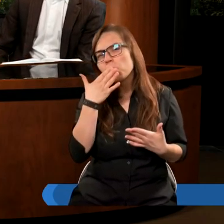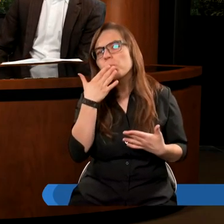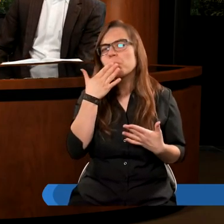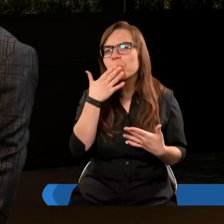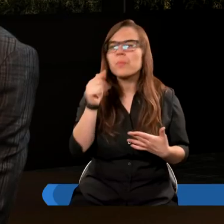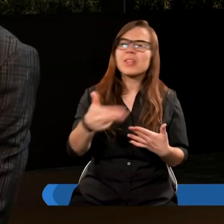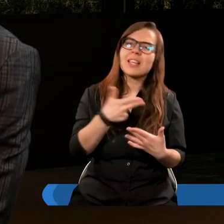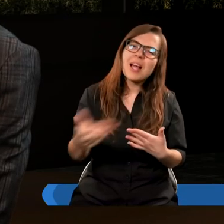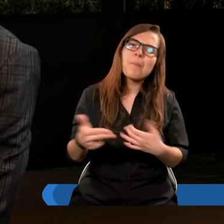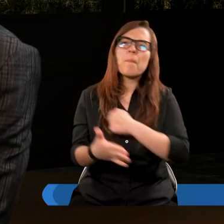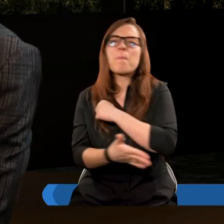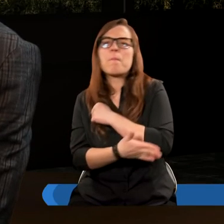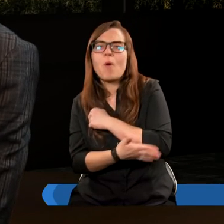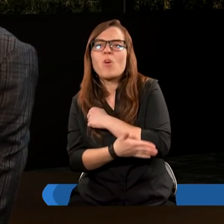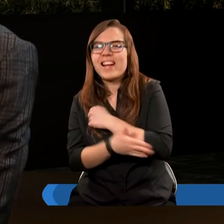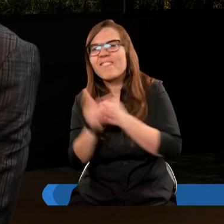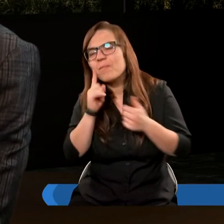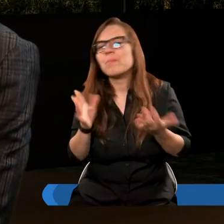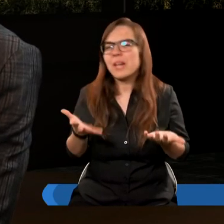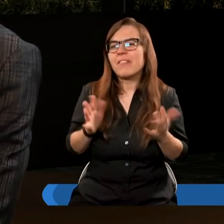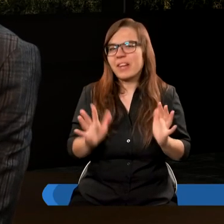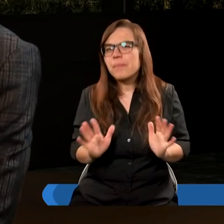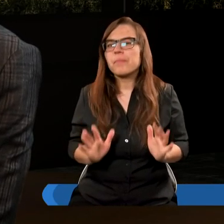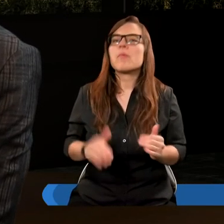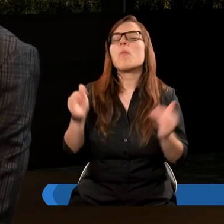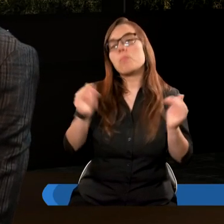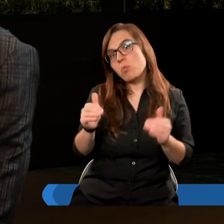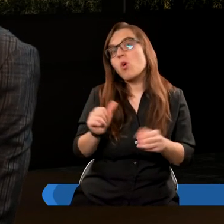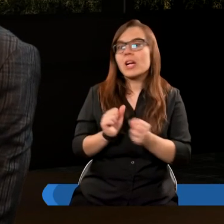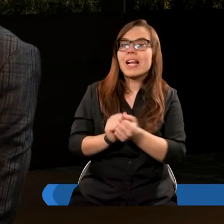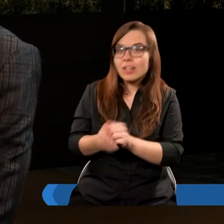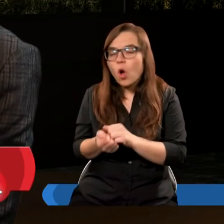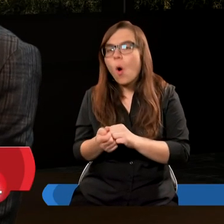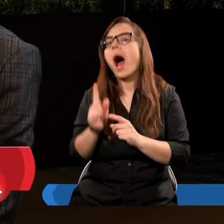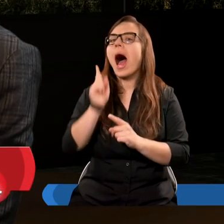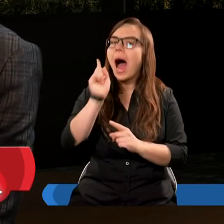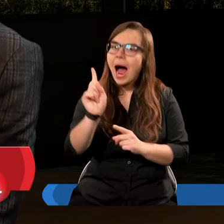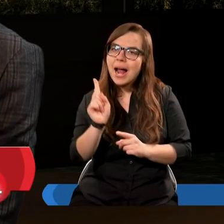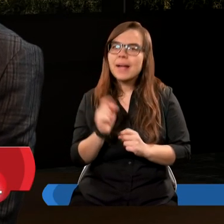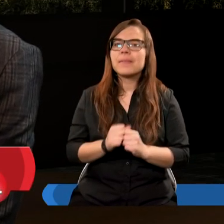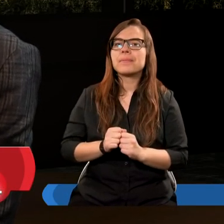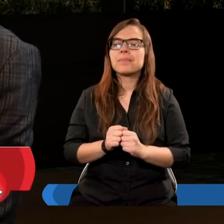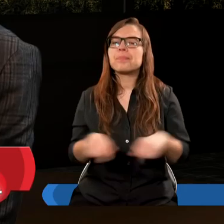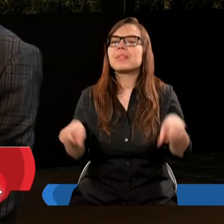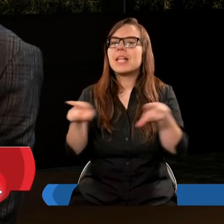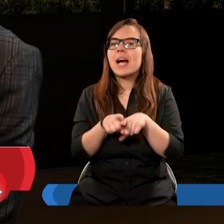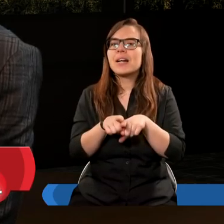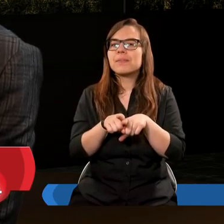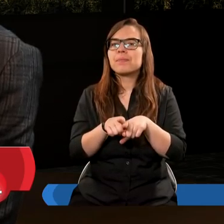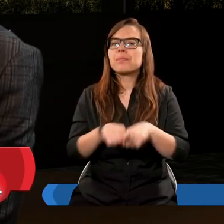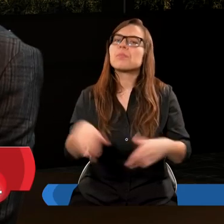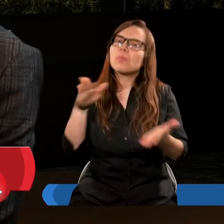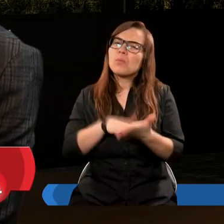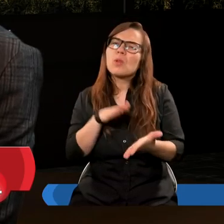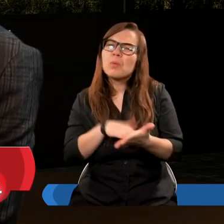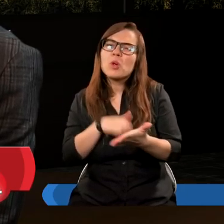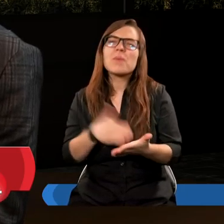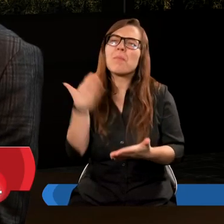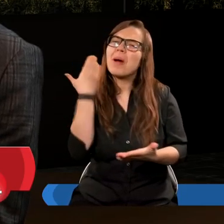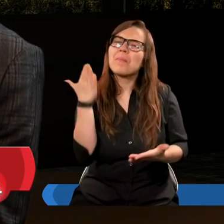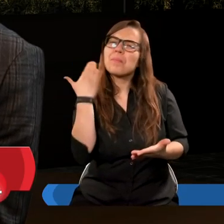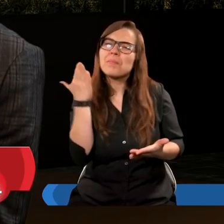że to są tematy takie podstawowe, no i być może są, ale widać też, że potrzebujemy bardzo